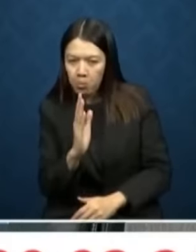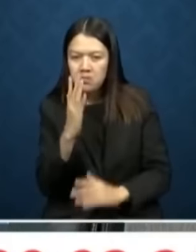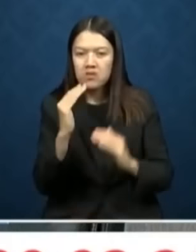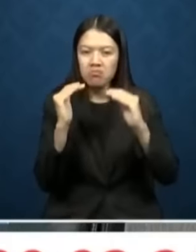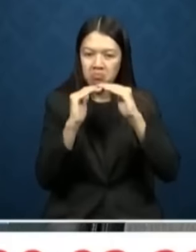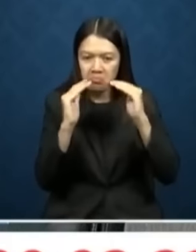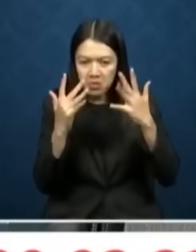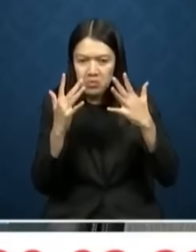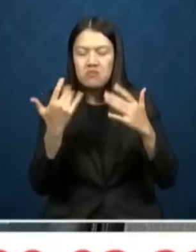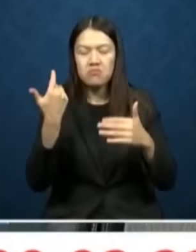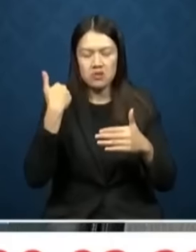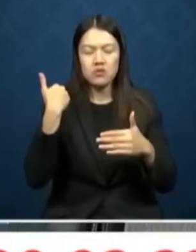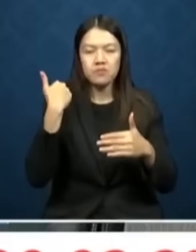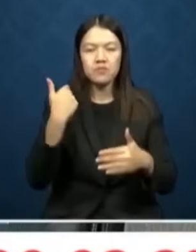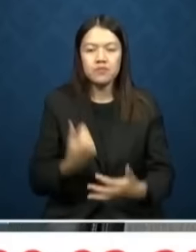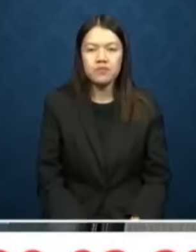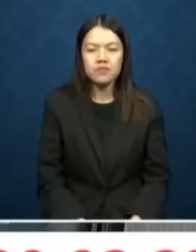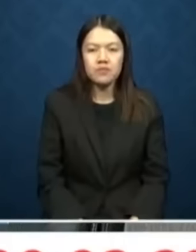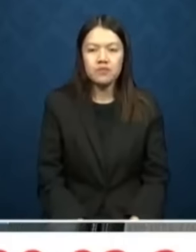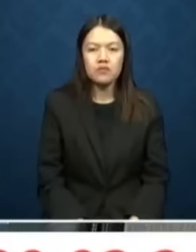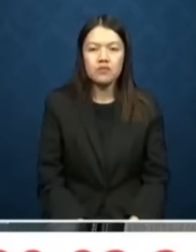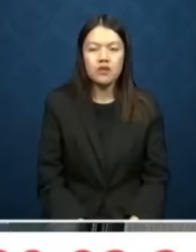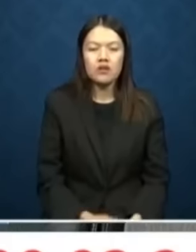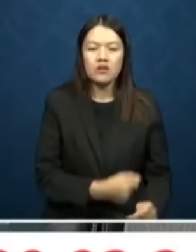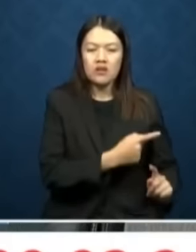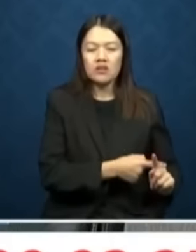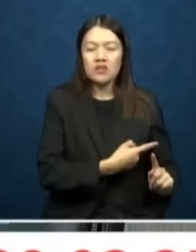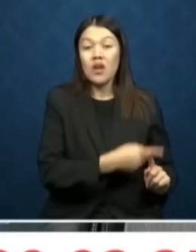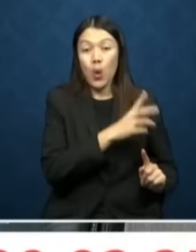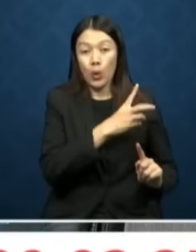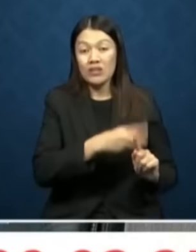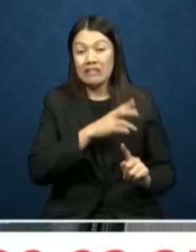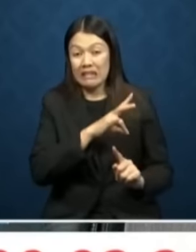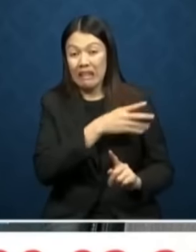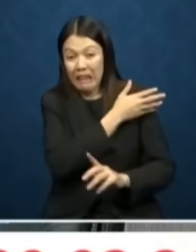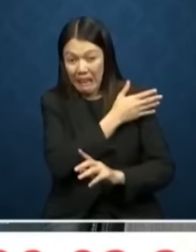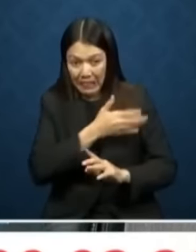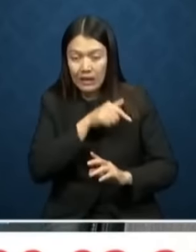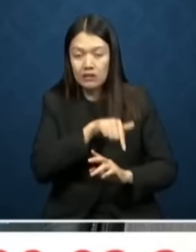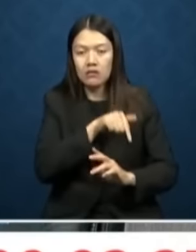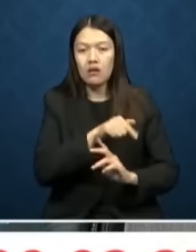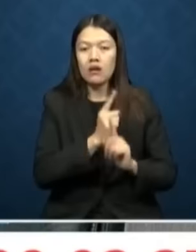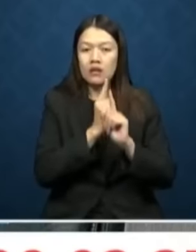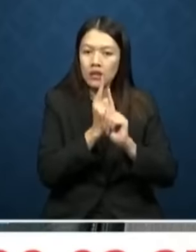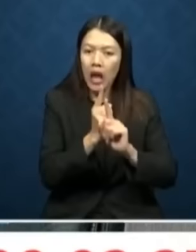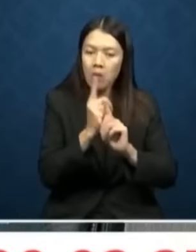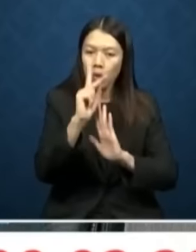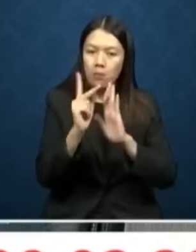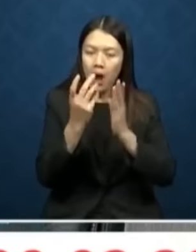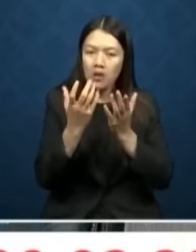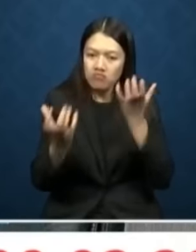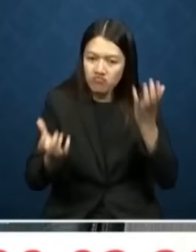ศเป็นอย่างมากในช่วง 6-7 เดือนที่ผ่านมาและไม่เป็นไปตามนโยบายที่ผมได้นำเรียนเมื่อสักครู่นะ